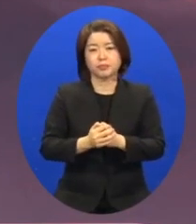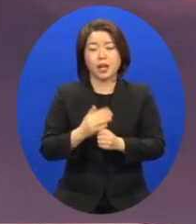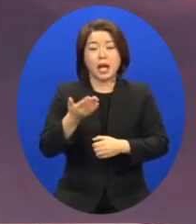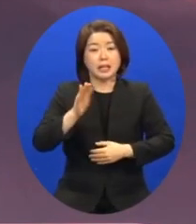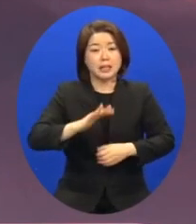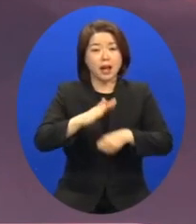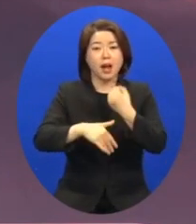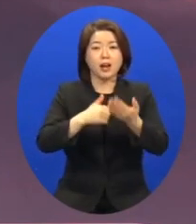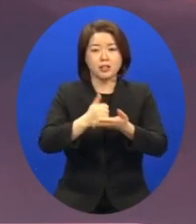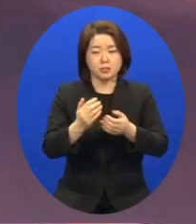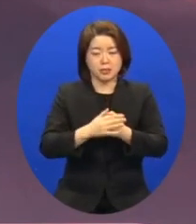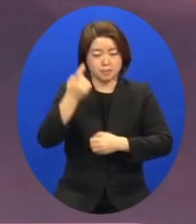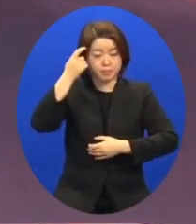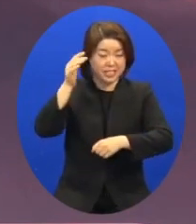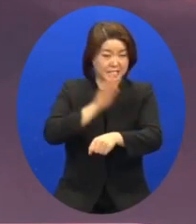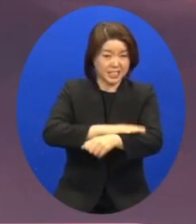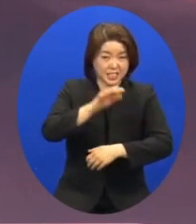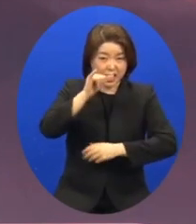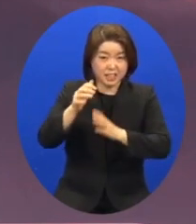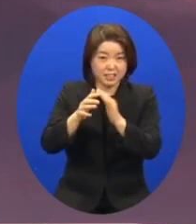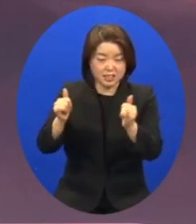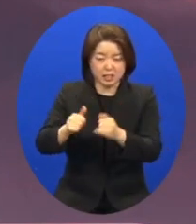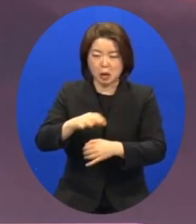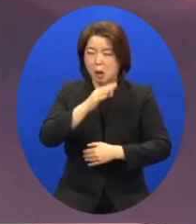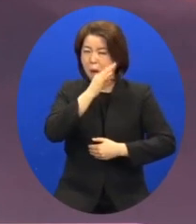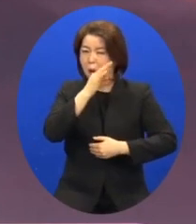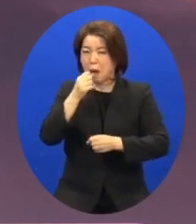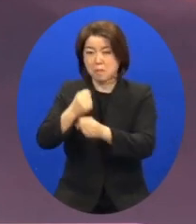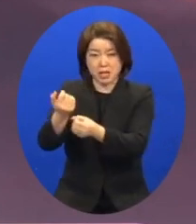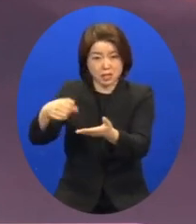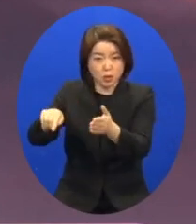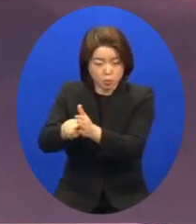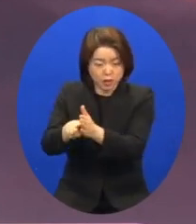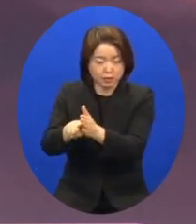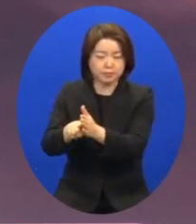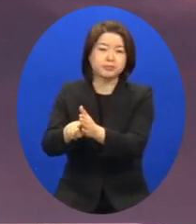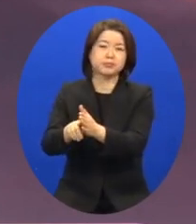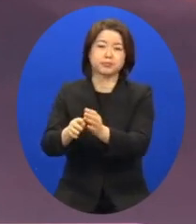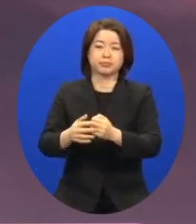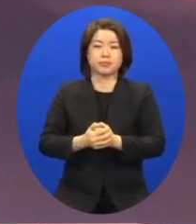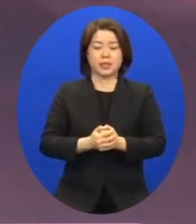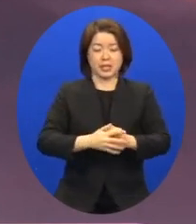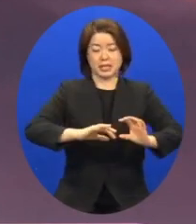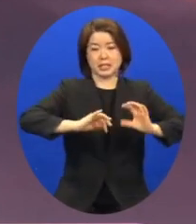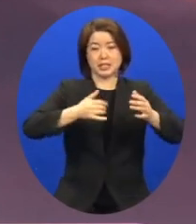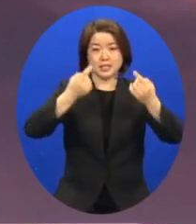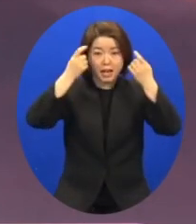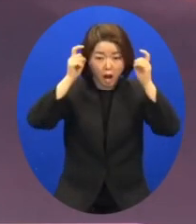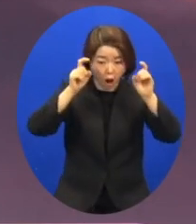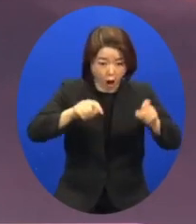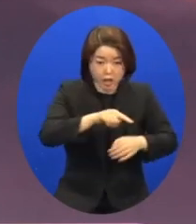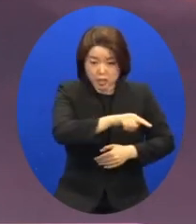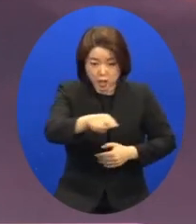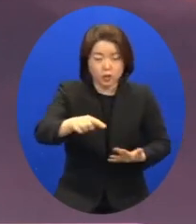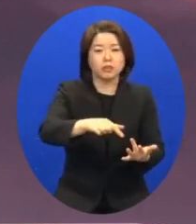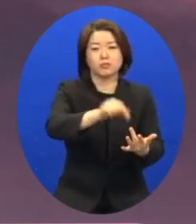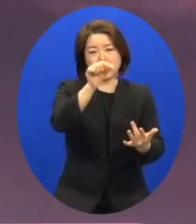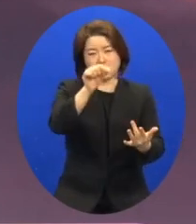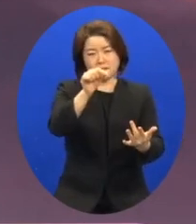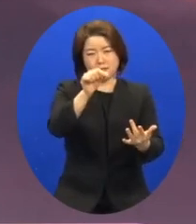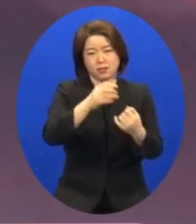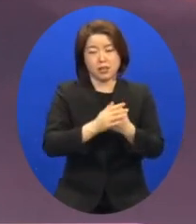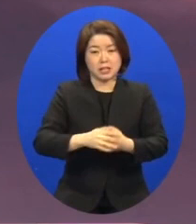하나님께서는 지 있는 자들을 부끄럽게 하려 하시며 고 세상의 어리석은 것들을 택하셔서 쓰며